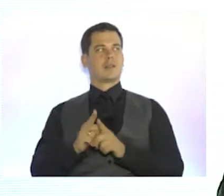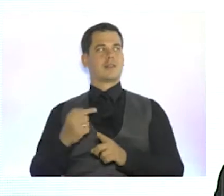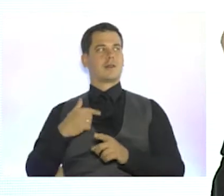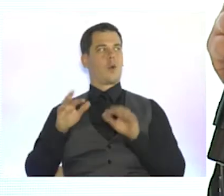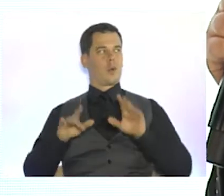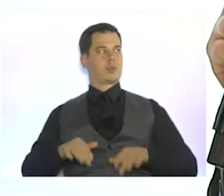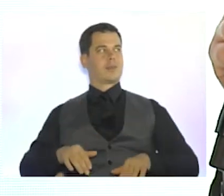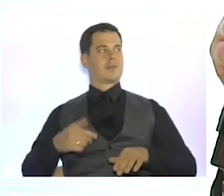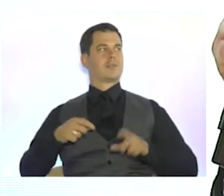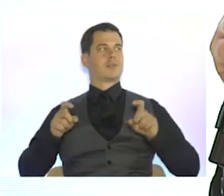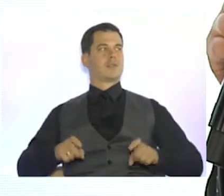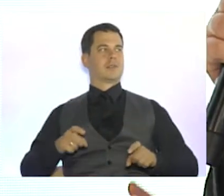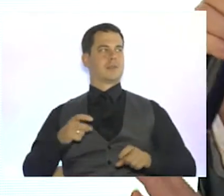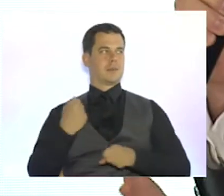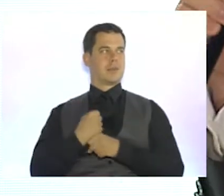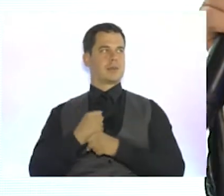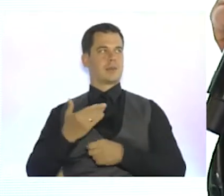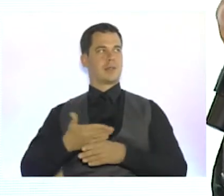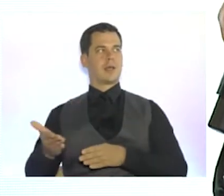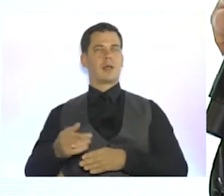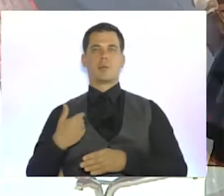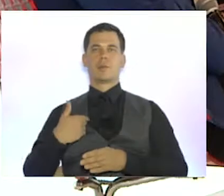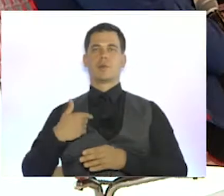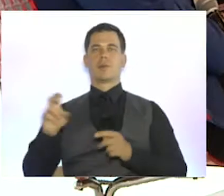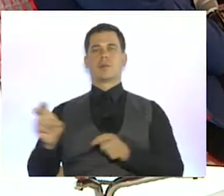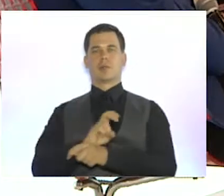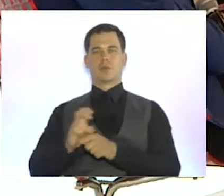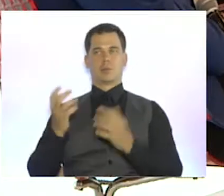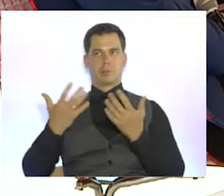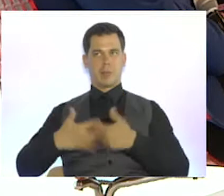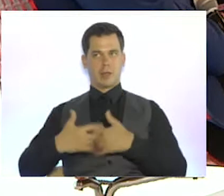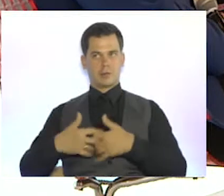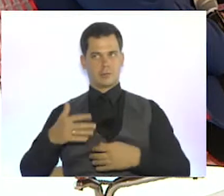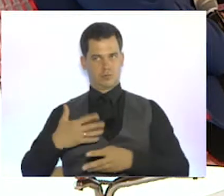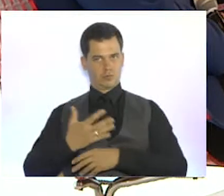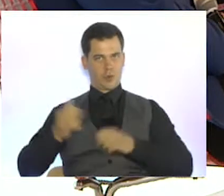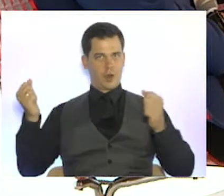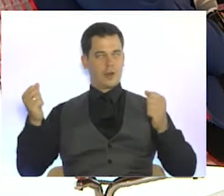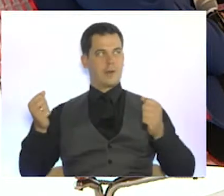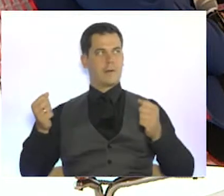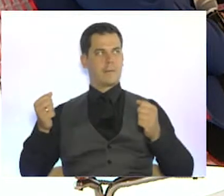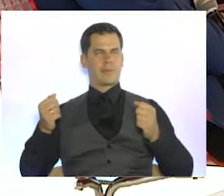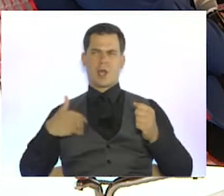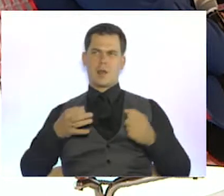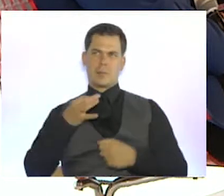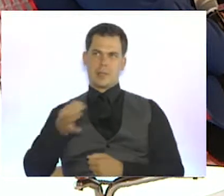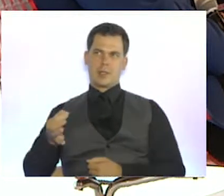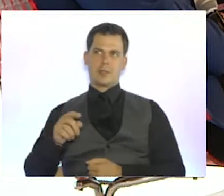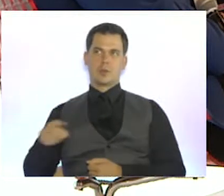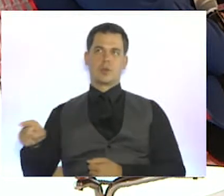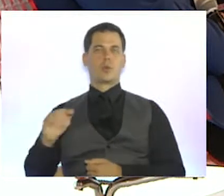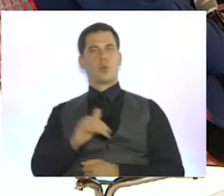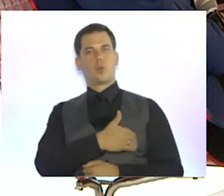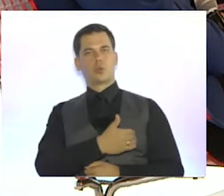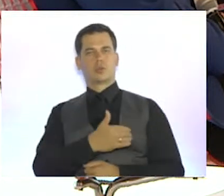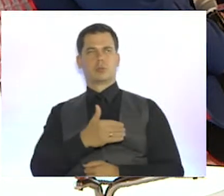komputerze właśnie, ale skończyłem technikum mechaniczne i w związku z tym mam takie pytanie, czy uczniowie szkół zawodowych,